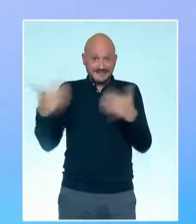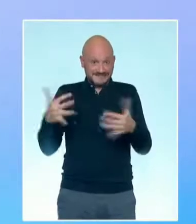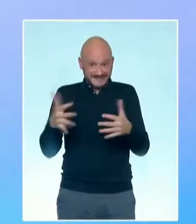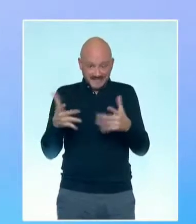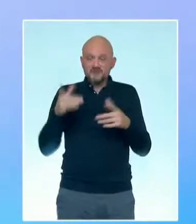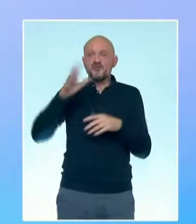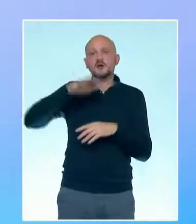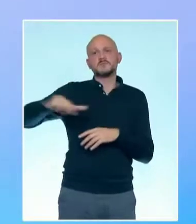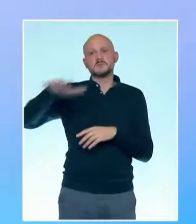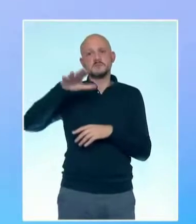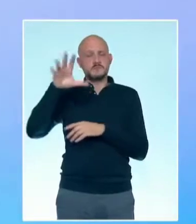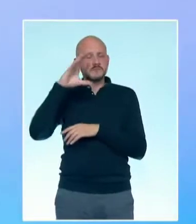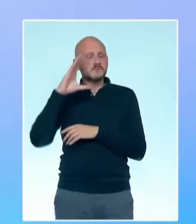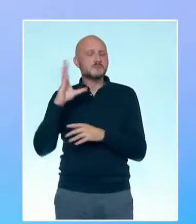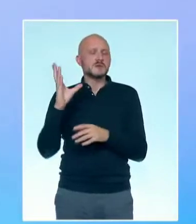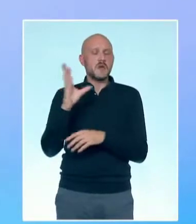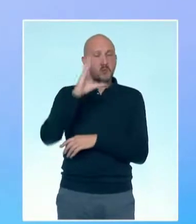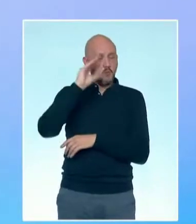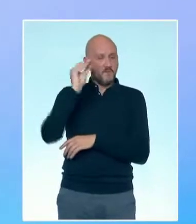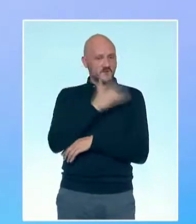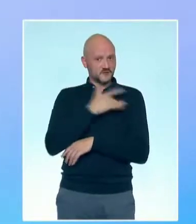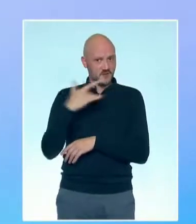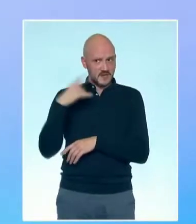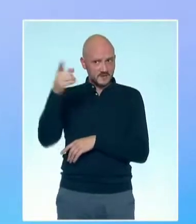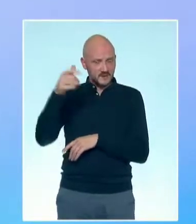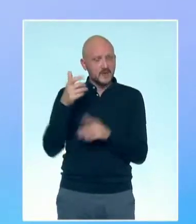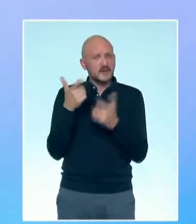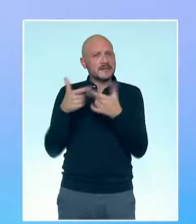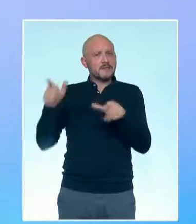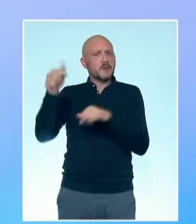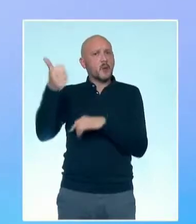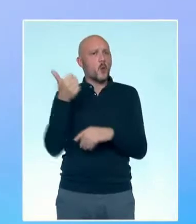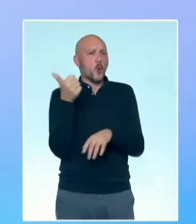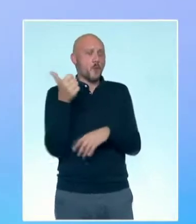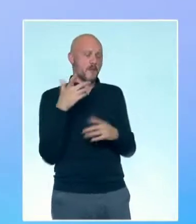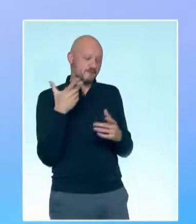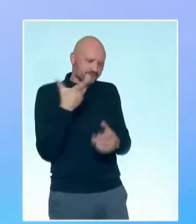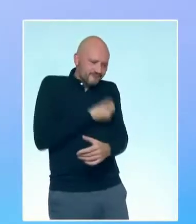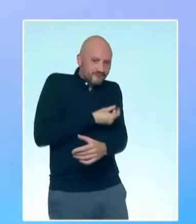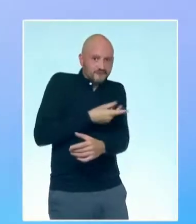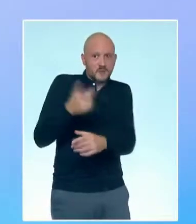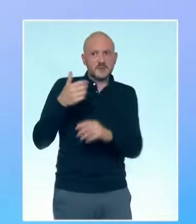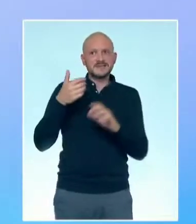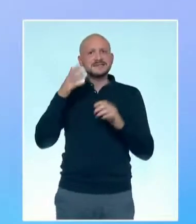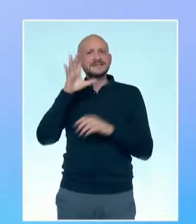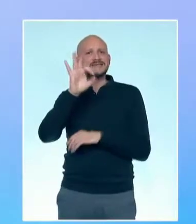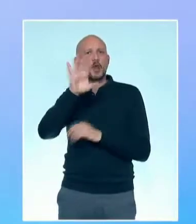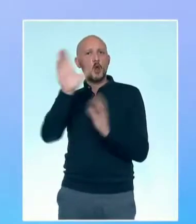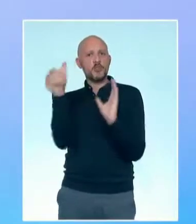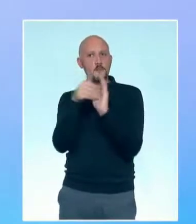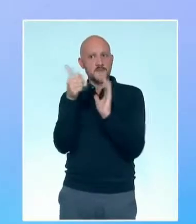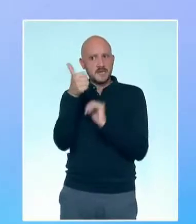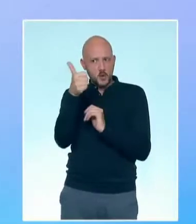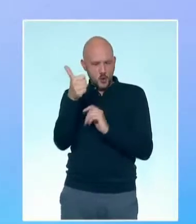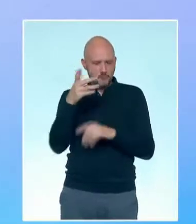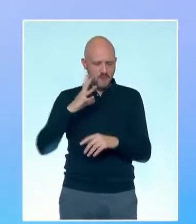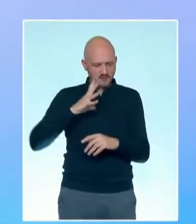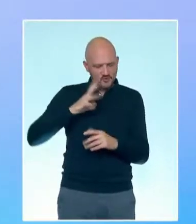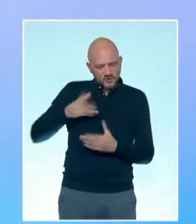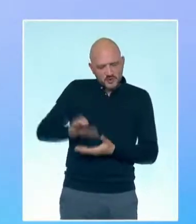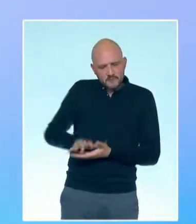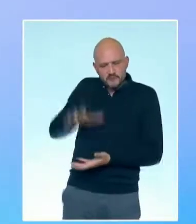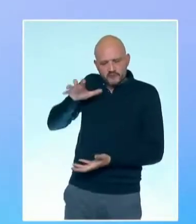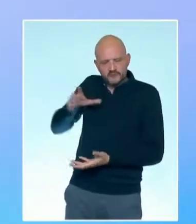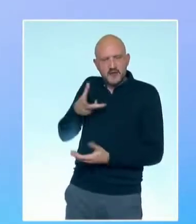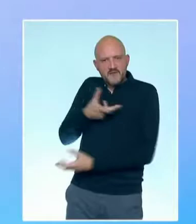professionnels de santé libéraux qui vaccinent, ils sont 60 000 à disposer de vaccins, les pharmaciens, les médecins. Et dire que c'était un syndicaliste à